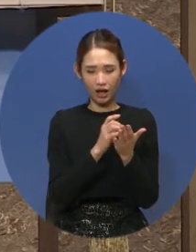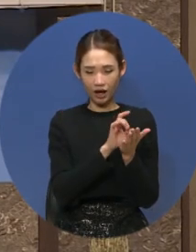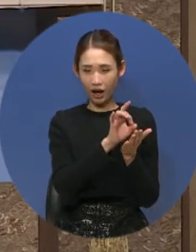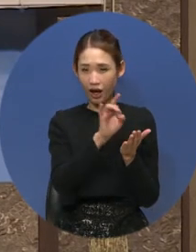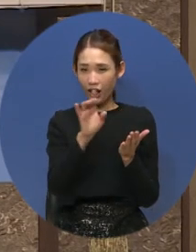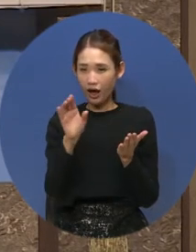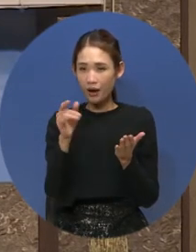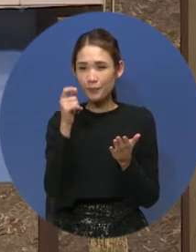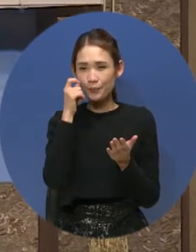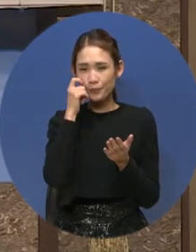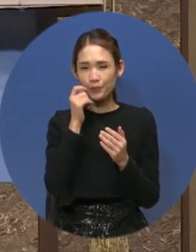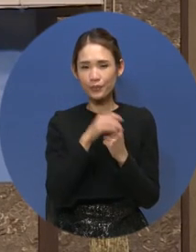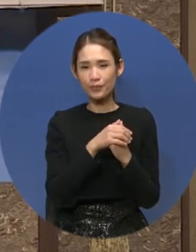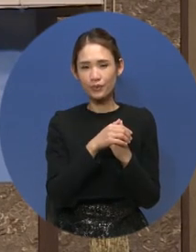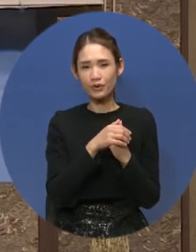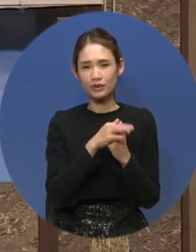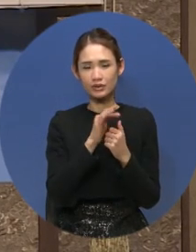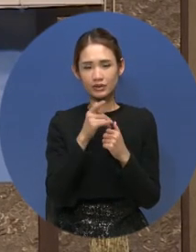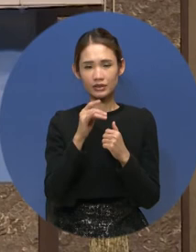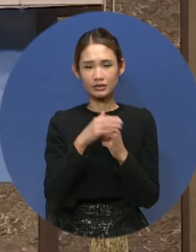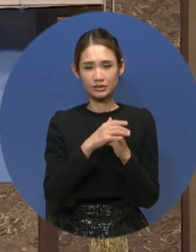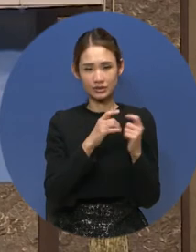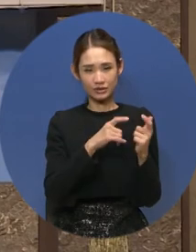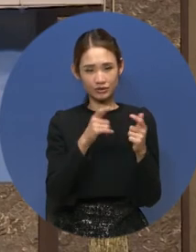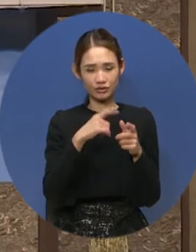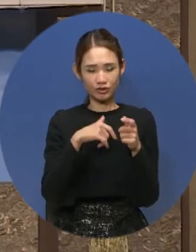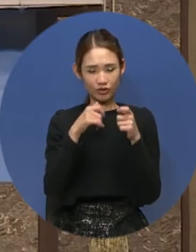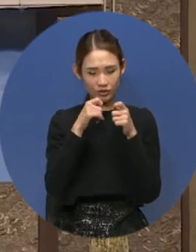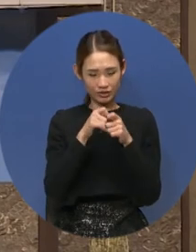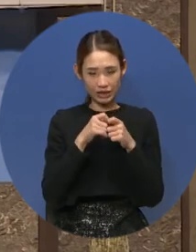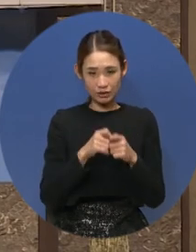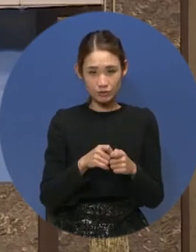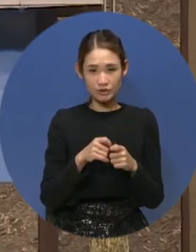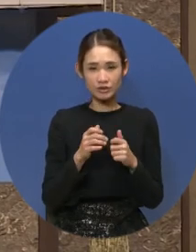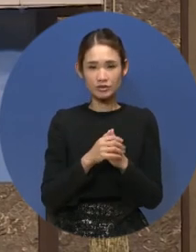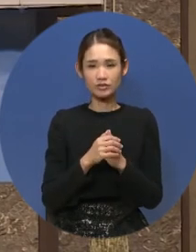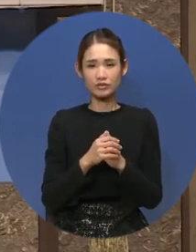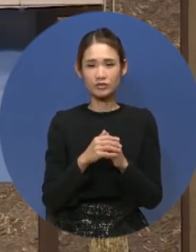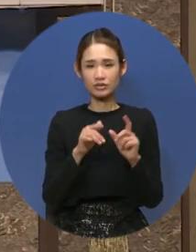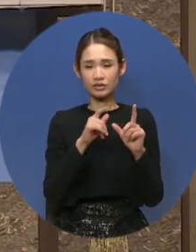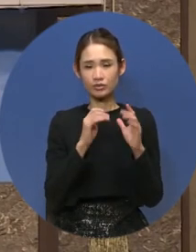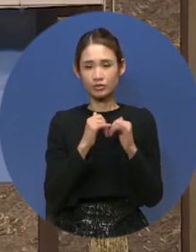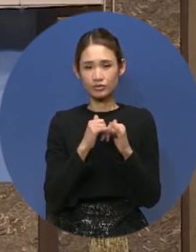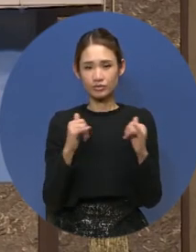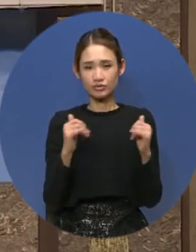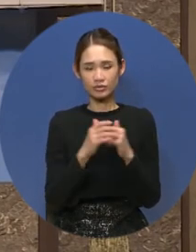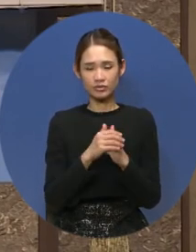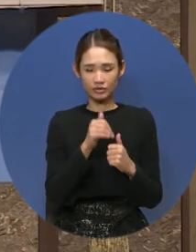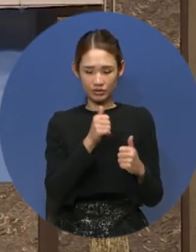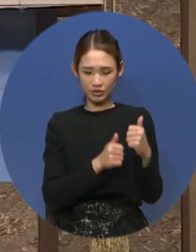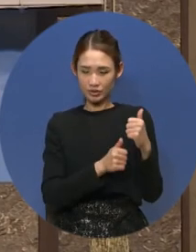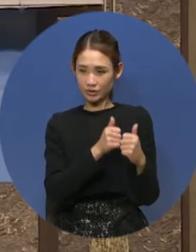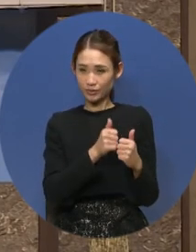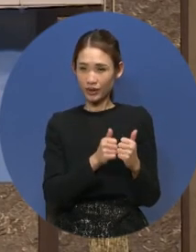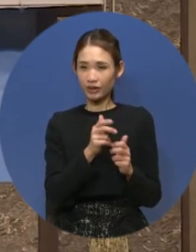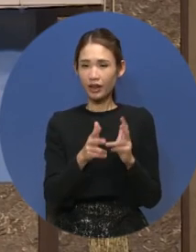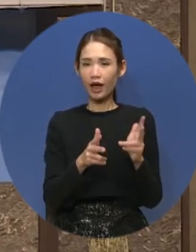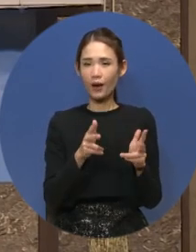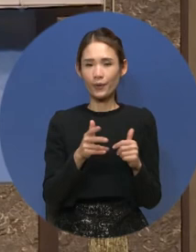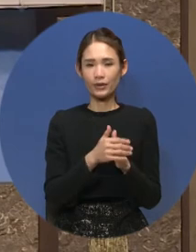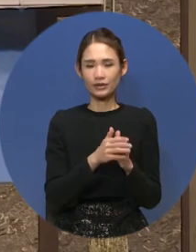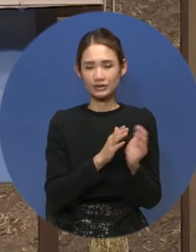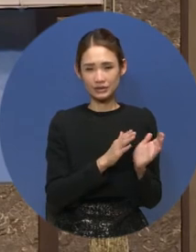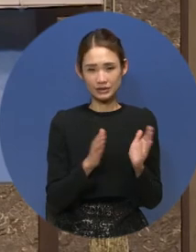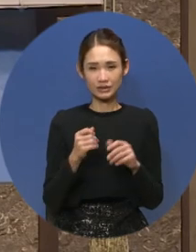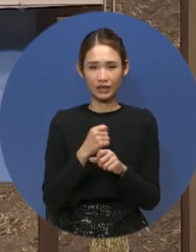이게 좀 계층과 지역을 좀 세분화해서 일부 국민들한테 시범사업으로 진행을